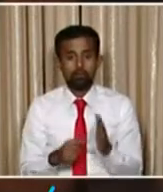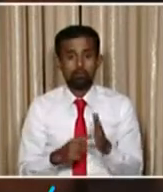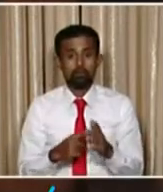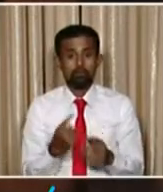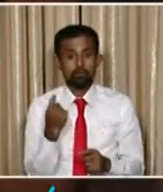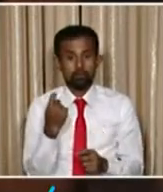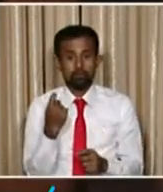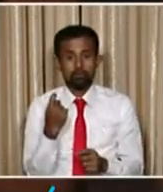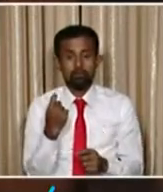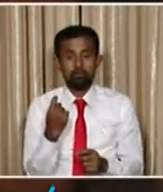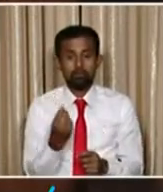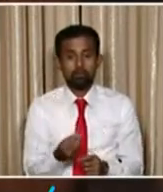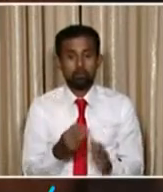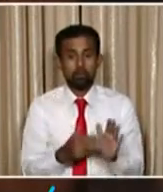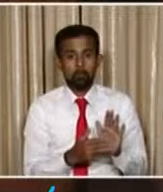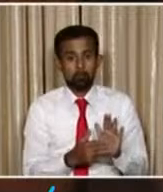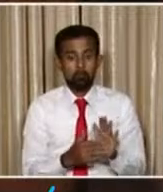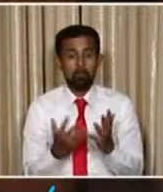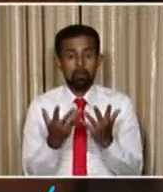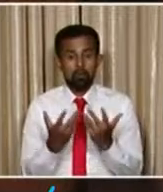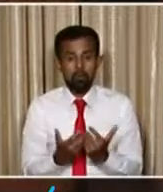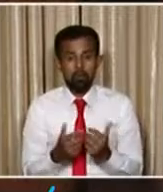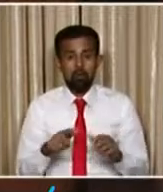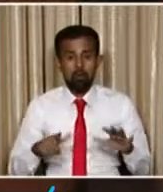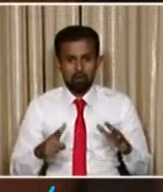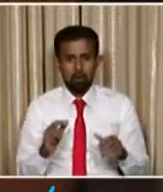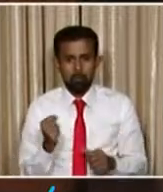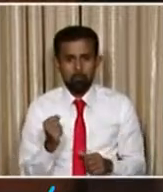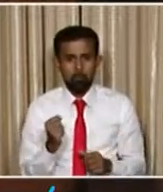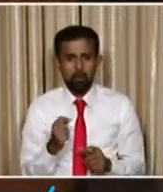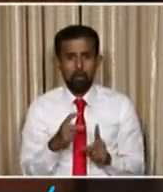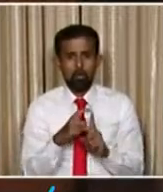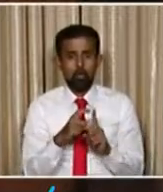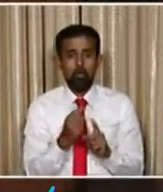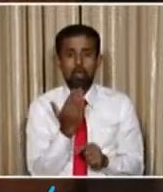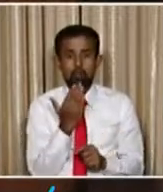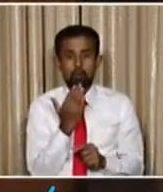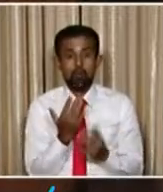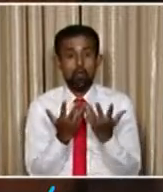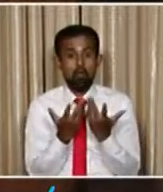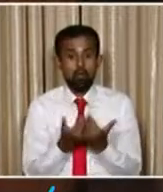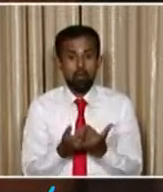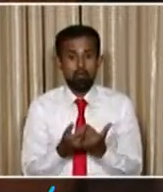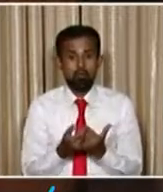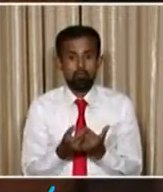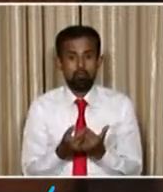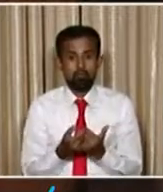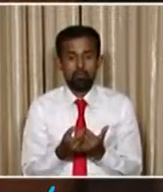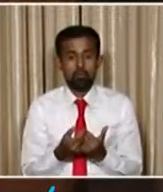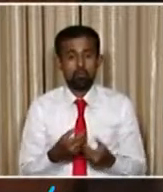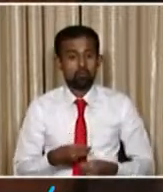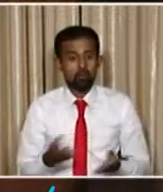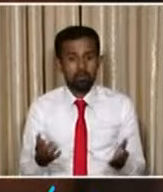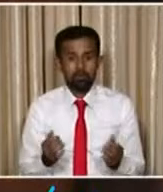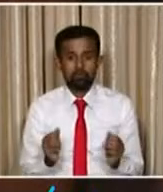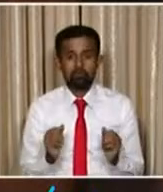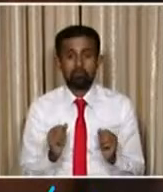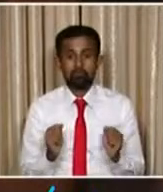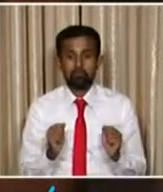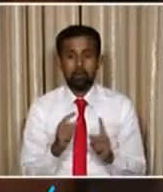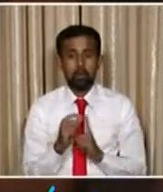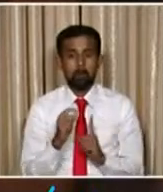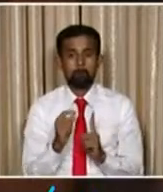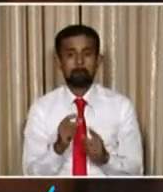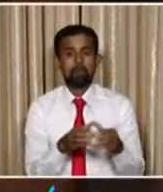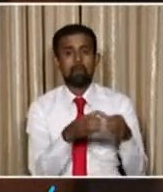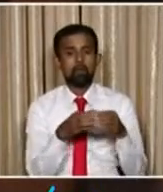තියෙන ප්ලේන් ටිකෙන් මිලියන ගාණක් මම හිතන්නේ මිලියන 750ක් කොහෙද ඩොලර් ඒ ප්‍රමාණයක් එන එක නැති වෙයි කියන බයට මේ පාර්ලිමේන්තුවේම